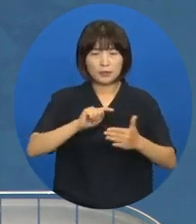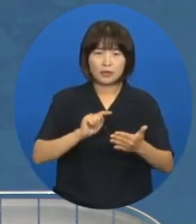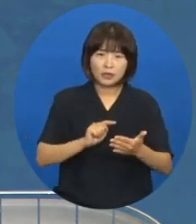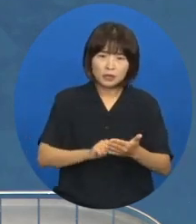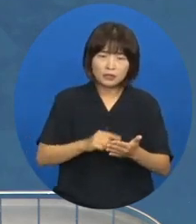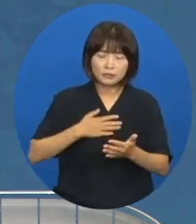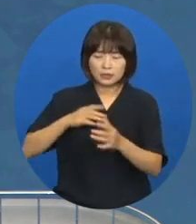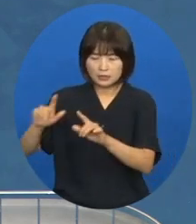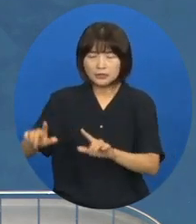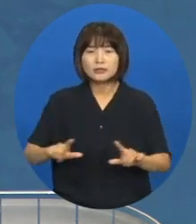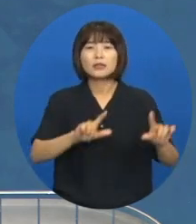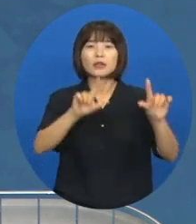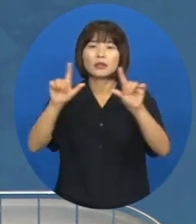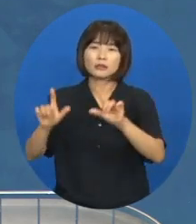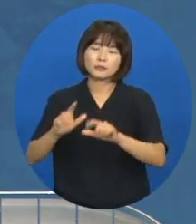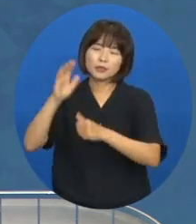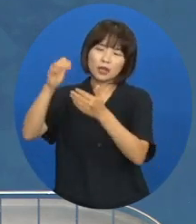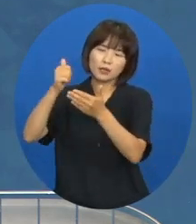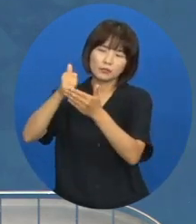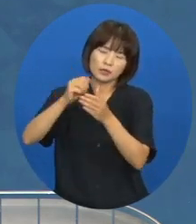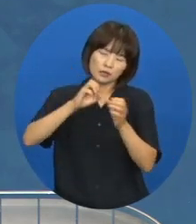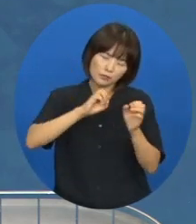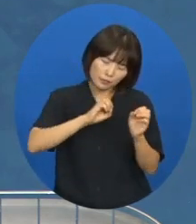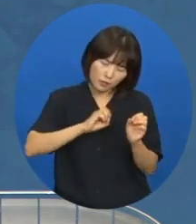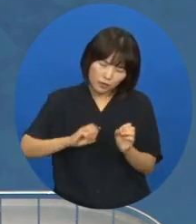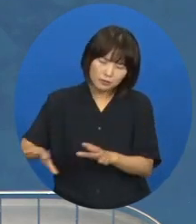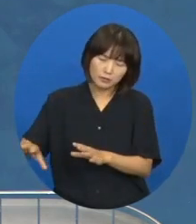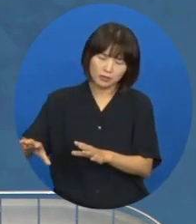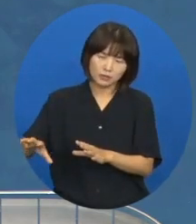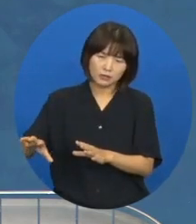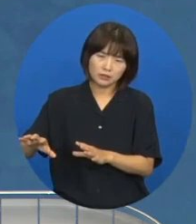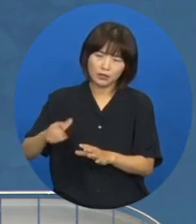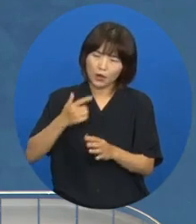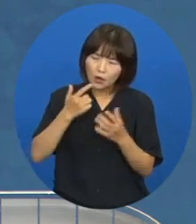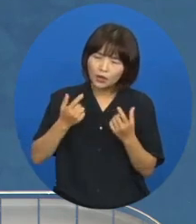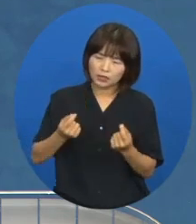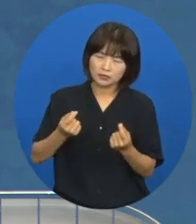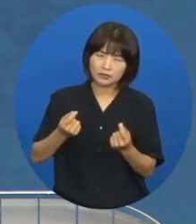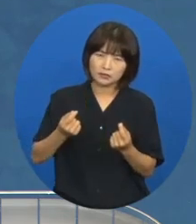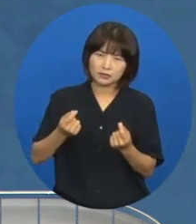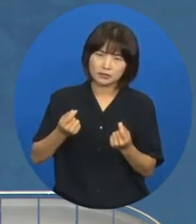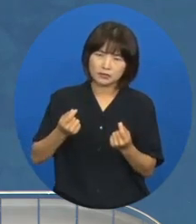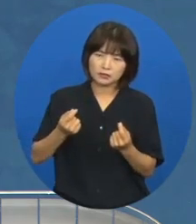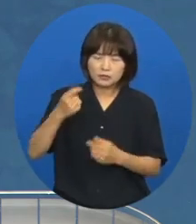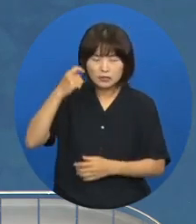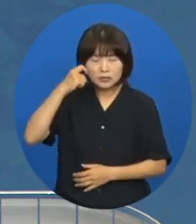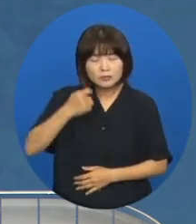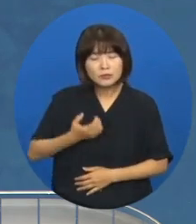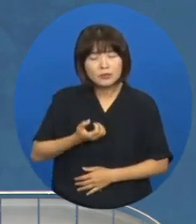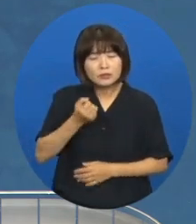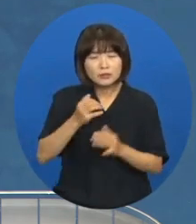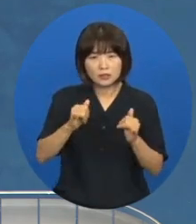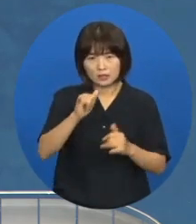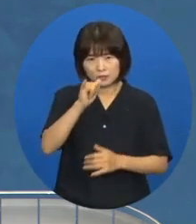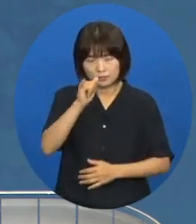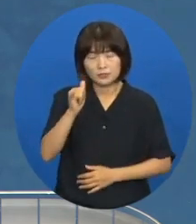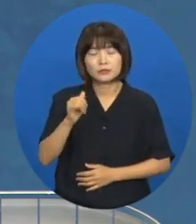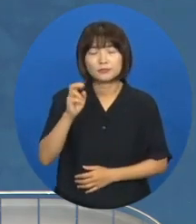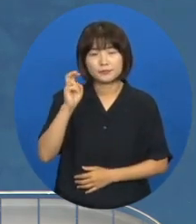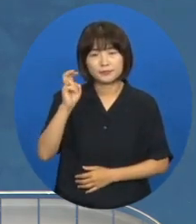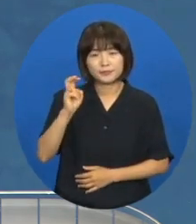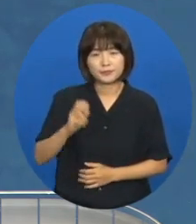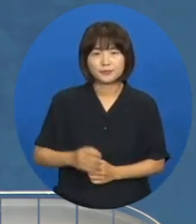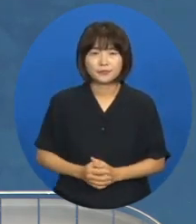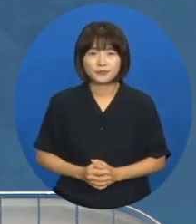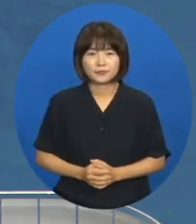내 삶이 하나님께 버림받은 것 같아요. 그런 느낌이신 분들이 있으실 거예요.